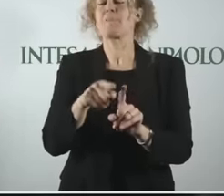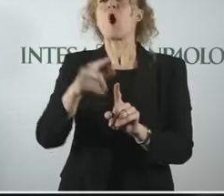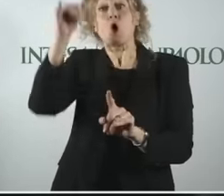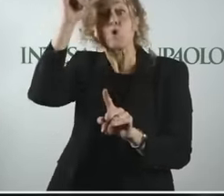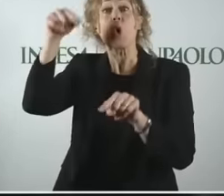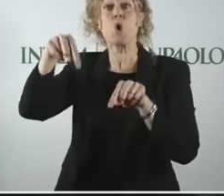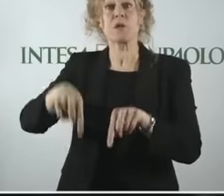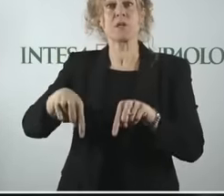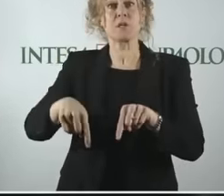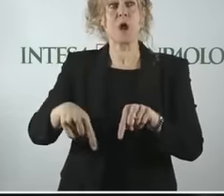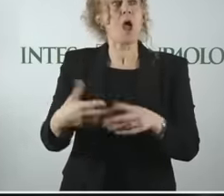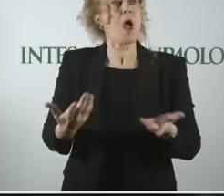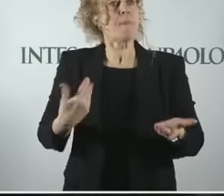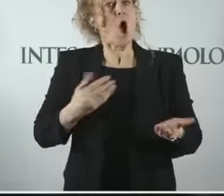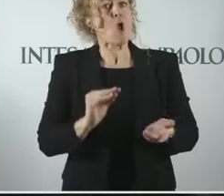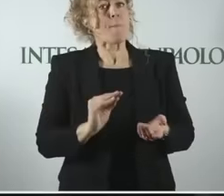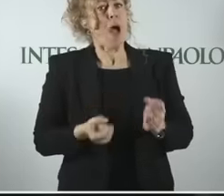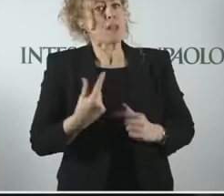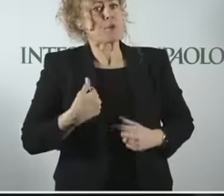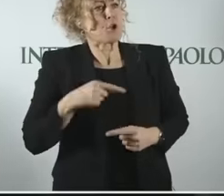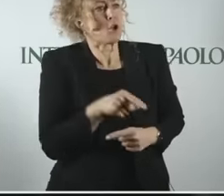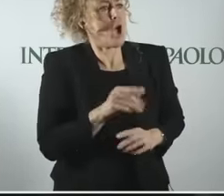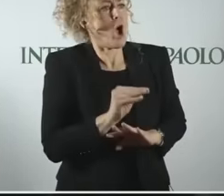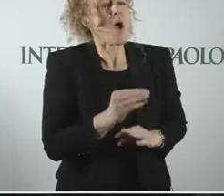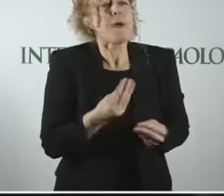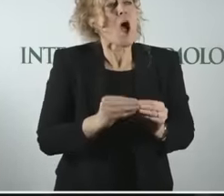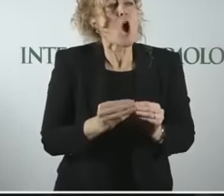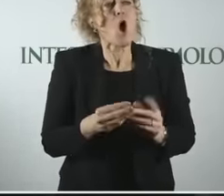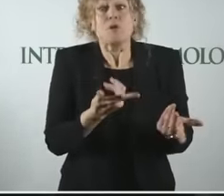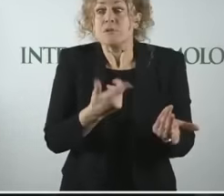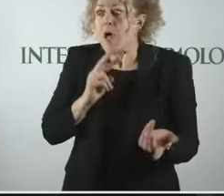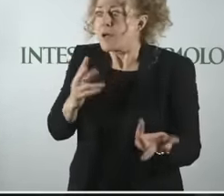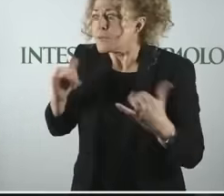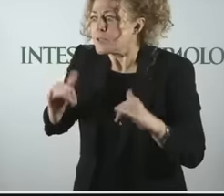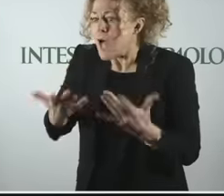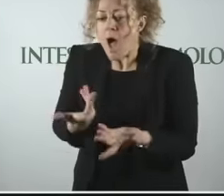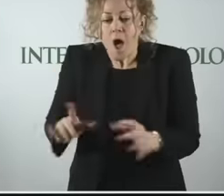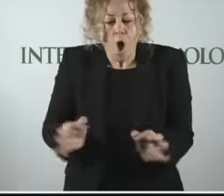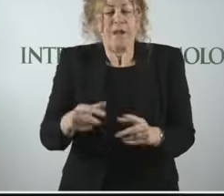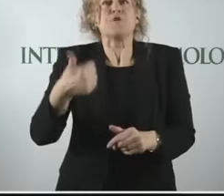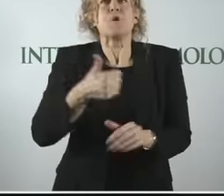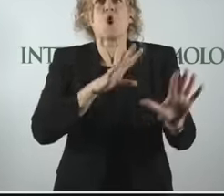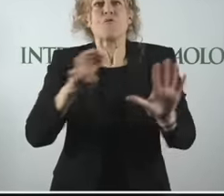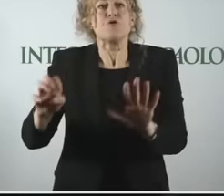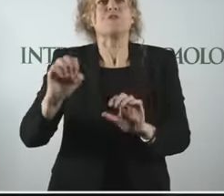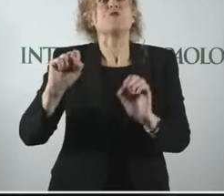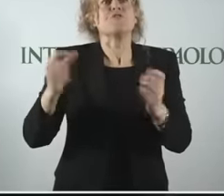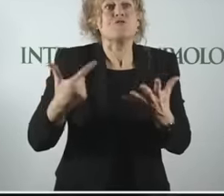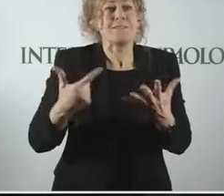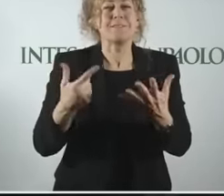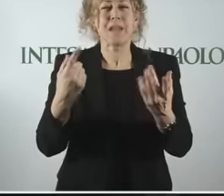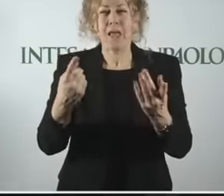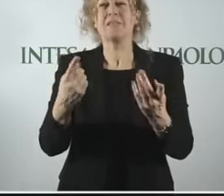gliela faccio io ma che di che cosa si tratta Eh certo siamo sempre a Torino chiaro 1917